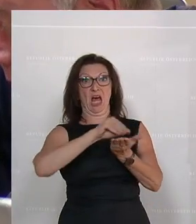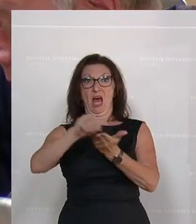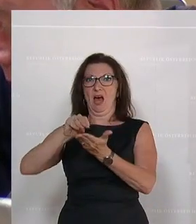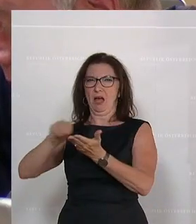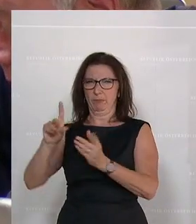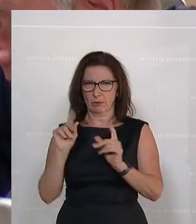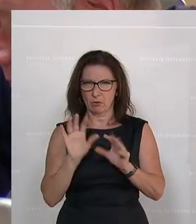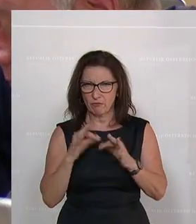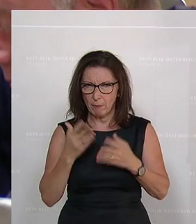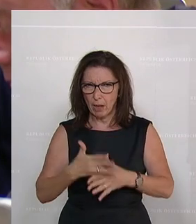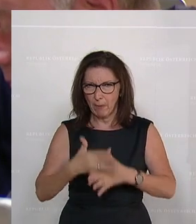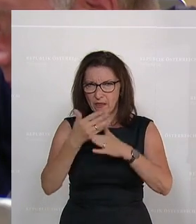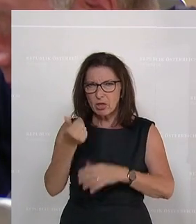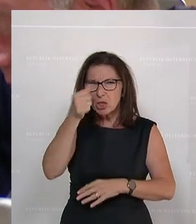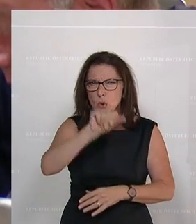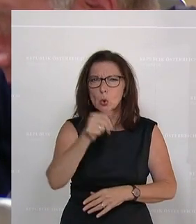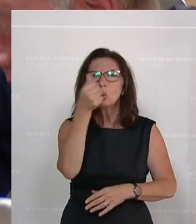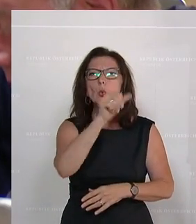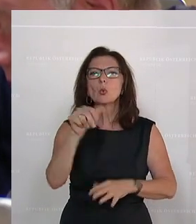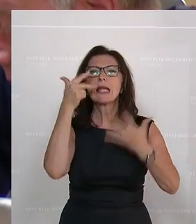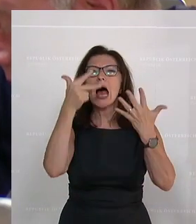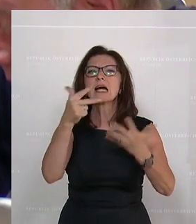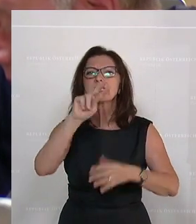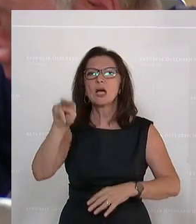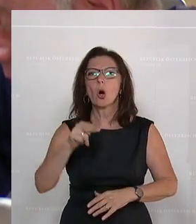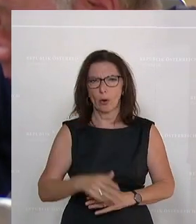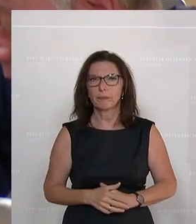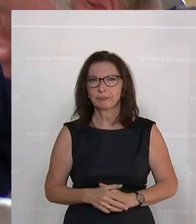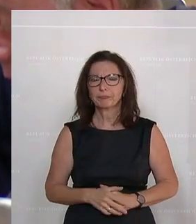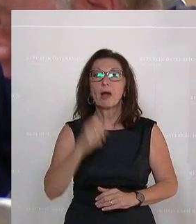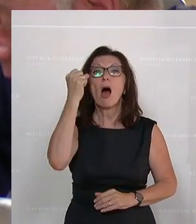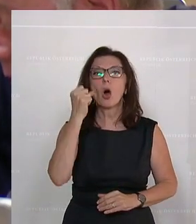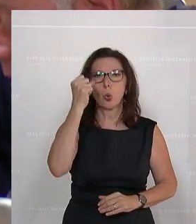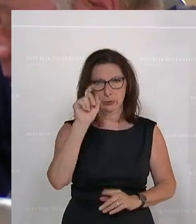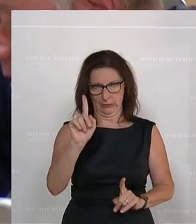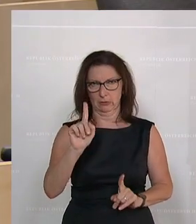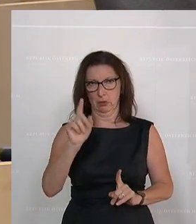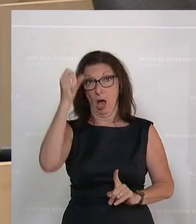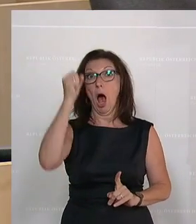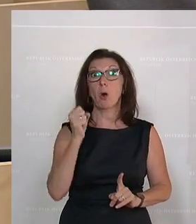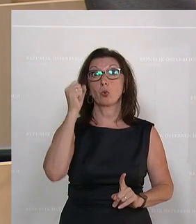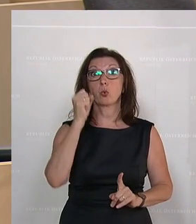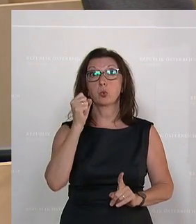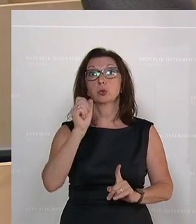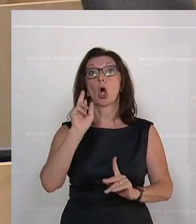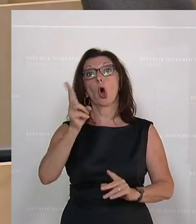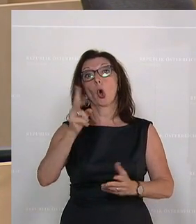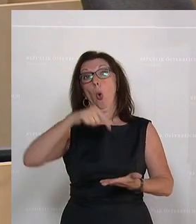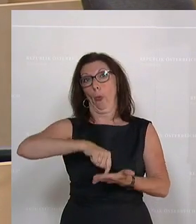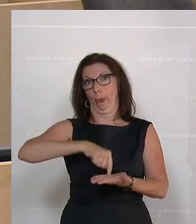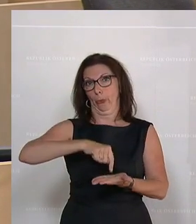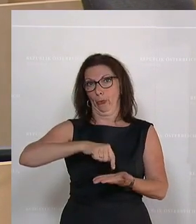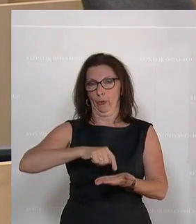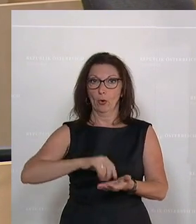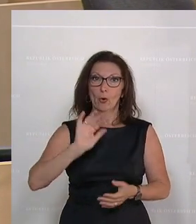familienbeihilfe höhe von 180 euro die soldaten im august hat im august am konto haben mehr als